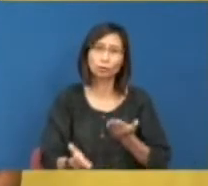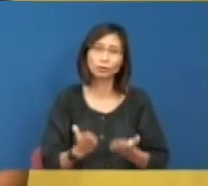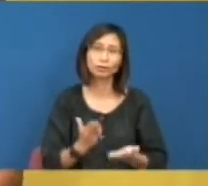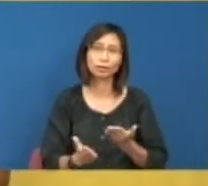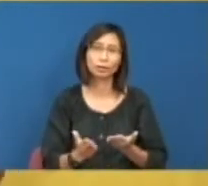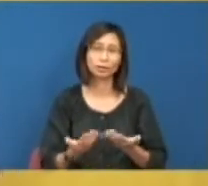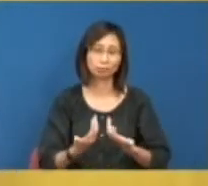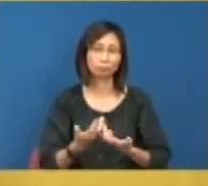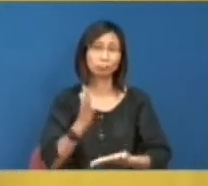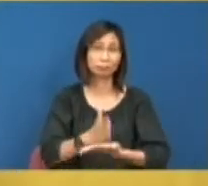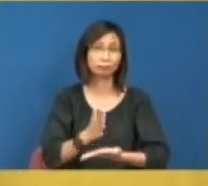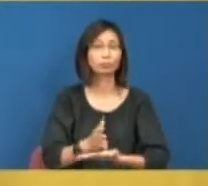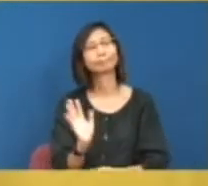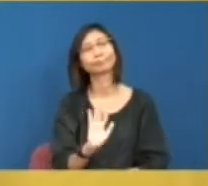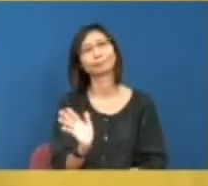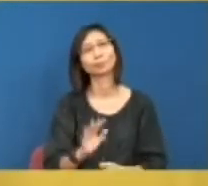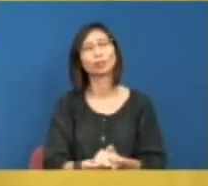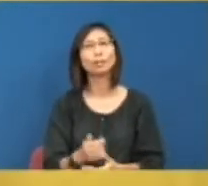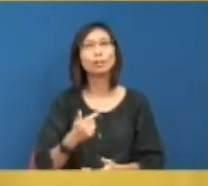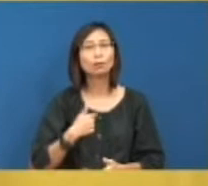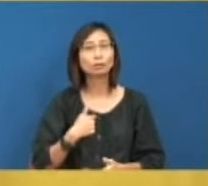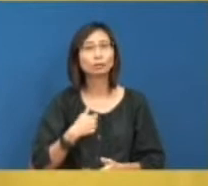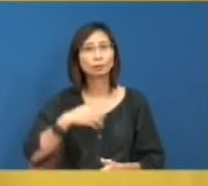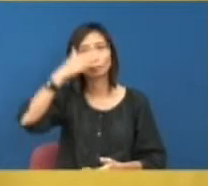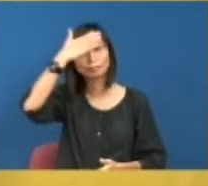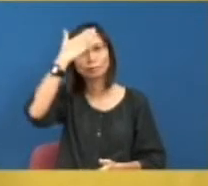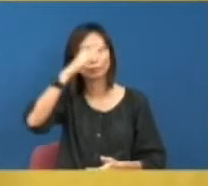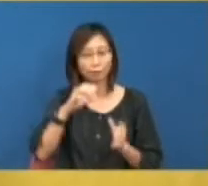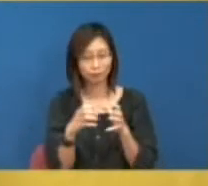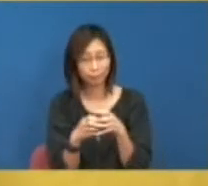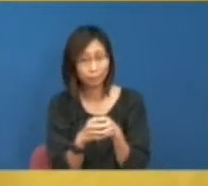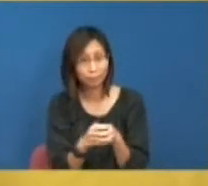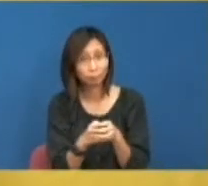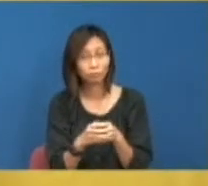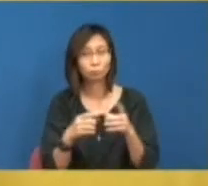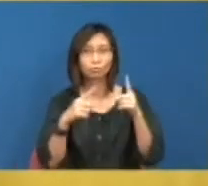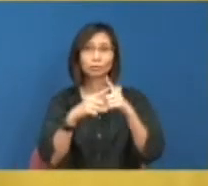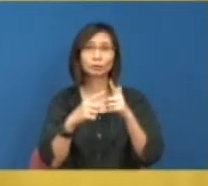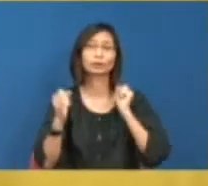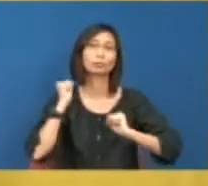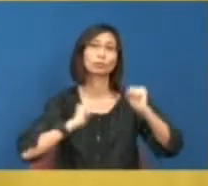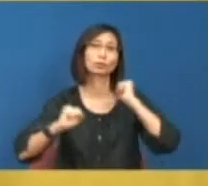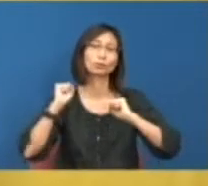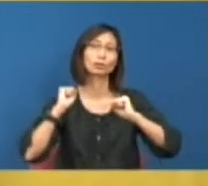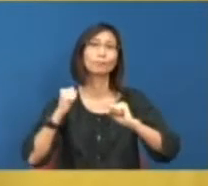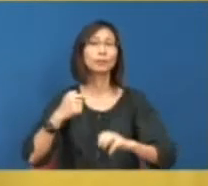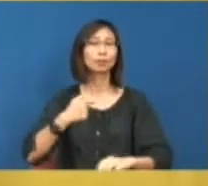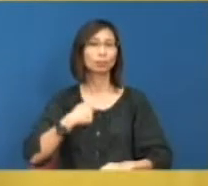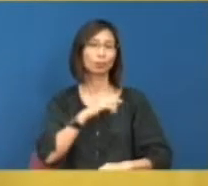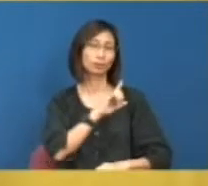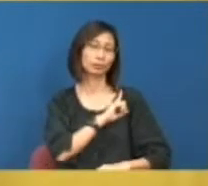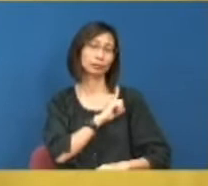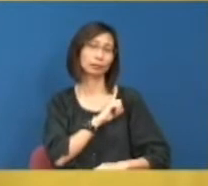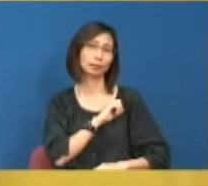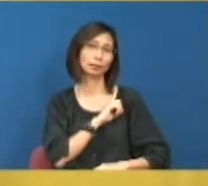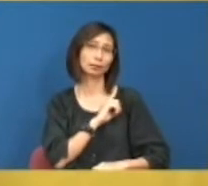背離的。咁當然啦，我哋必須承認就係話，呢啲少數人的活動，由於我哋自己的不足，亦都唔能夠